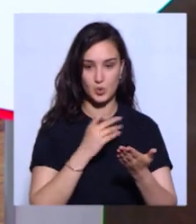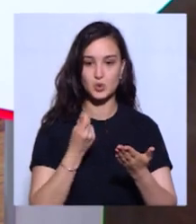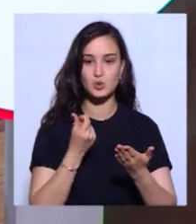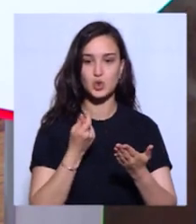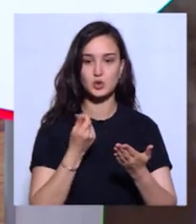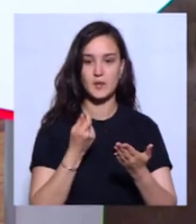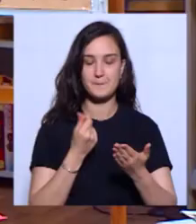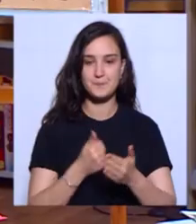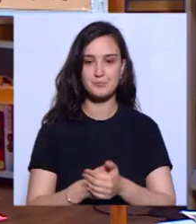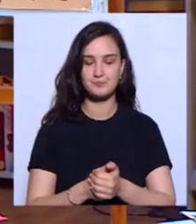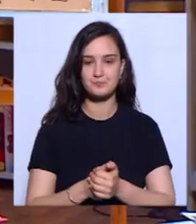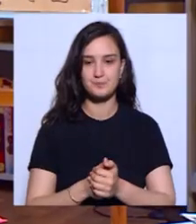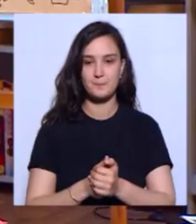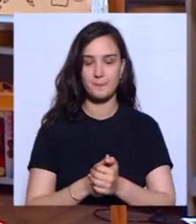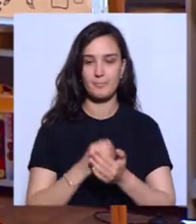სტილიზებული, ხო?